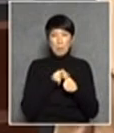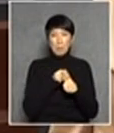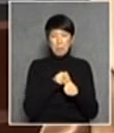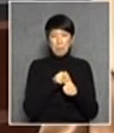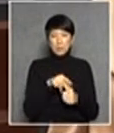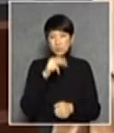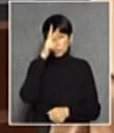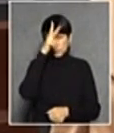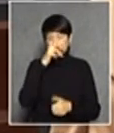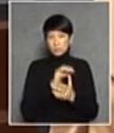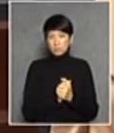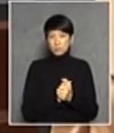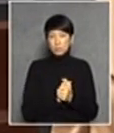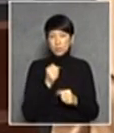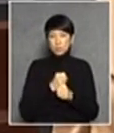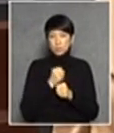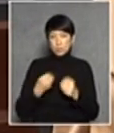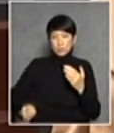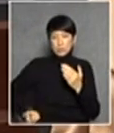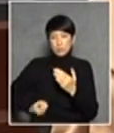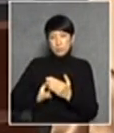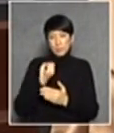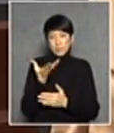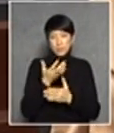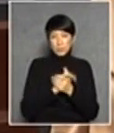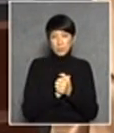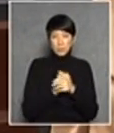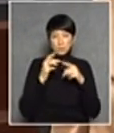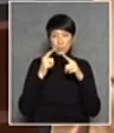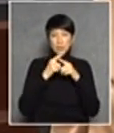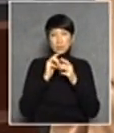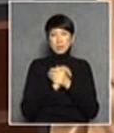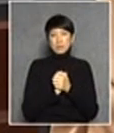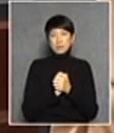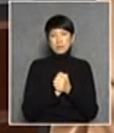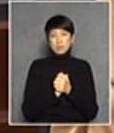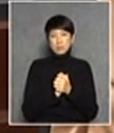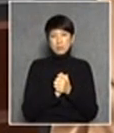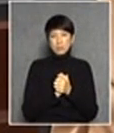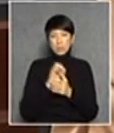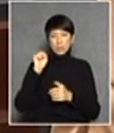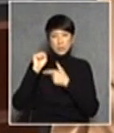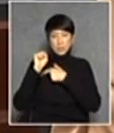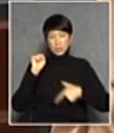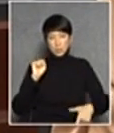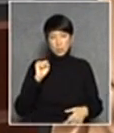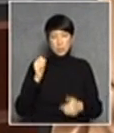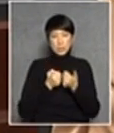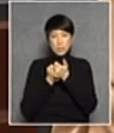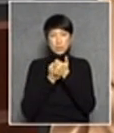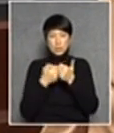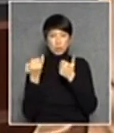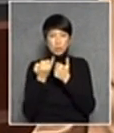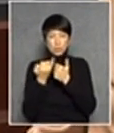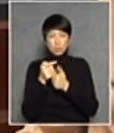啊，話逼政府做贊助人啊咁樣。即係我諗善仲佳咧議員梗係唔支持學生啲呢